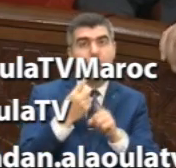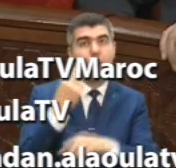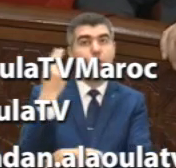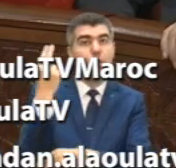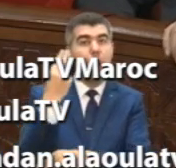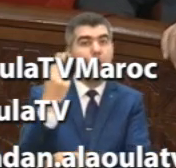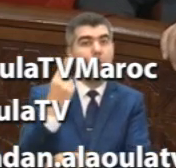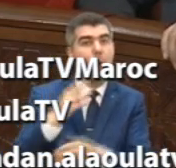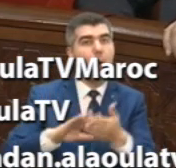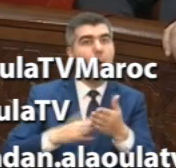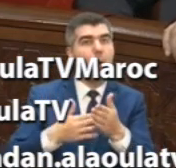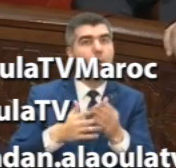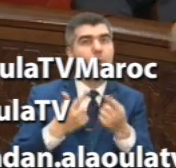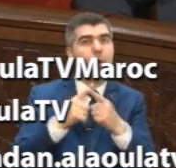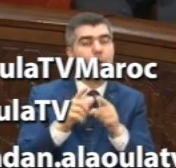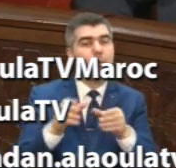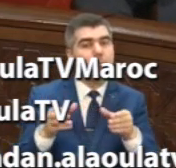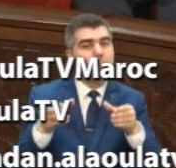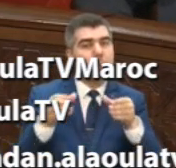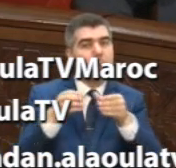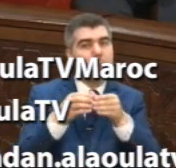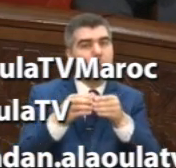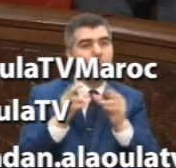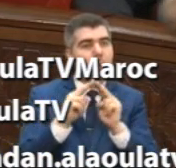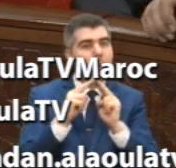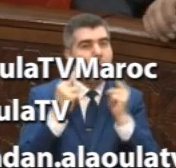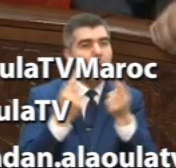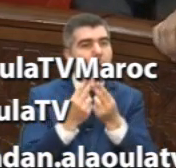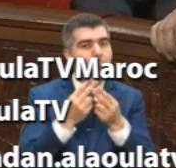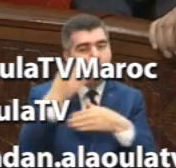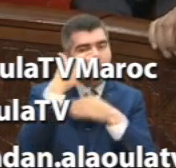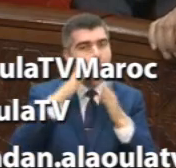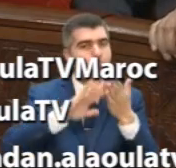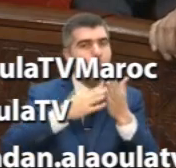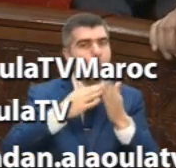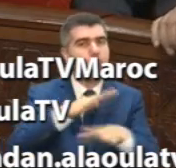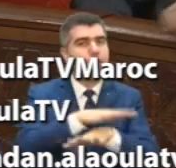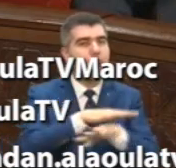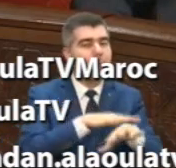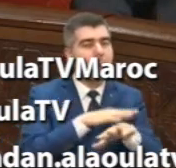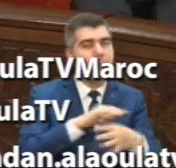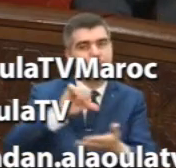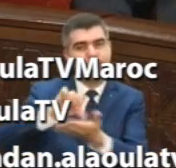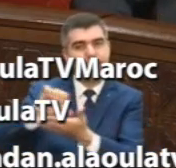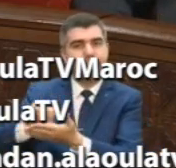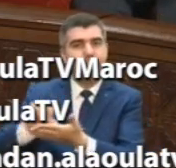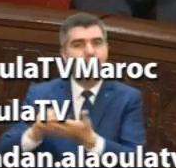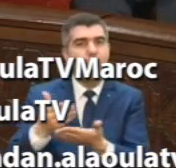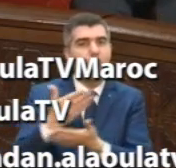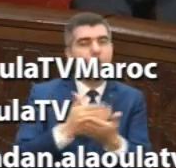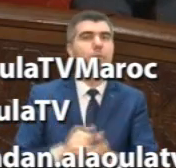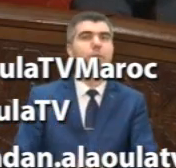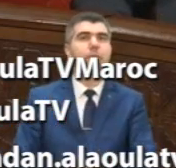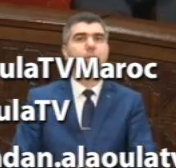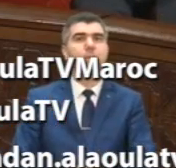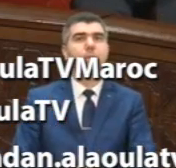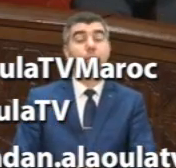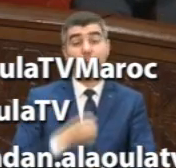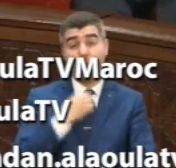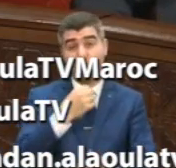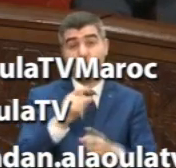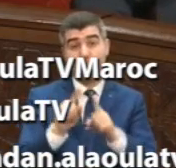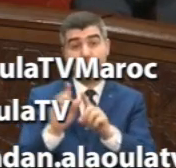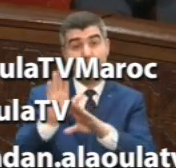العام والخاص والشريك والدولي في كل جهه. فيما يتعلق بهذا الموضوع، انا ادعو